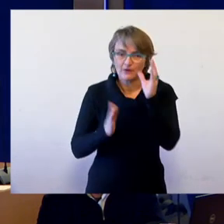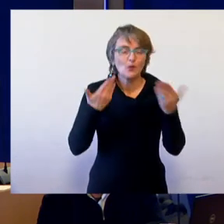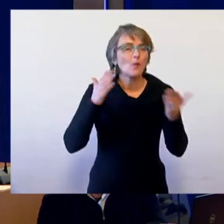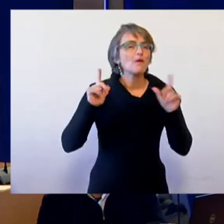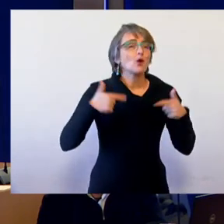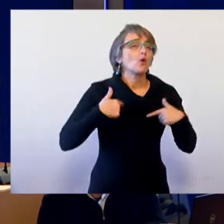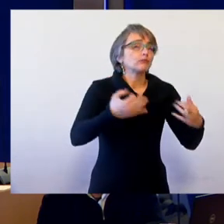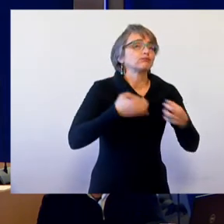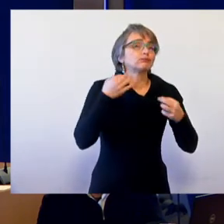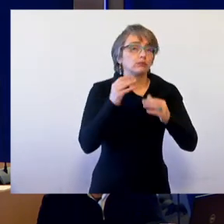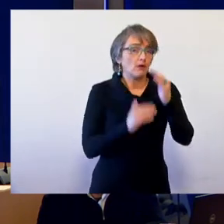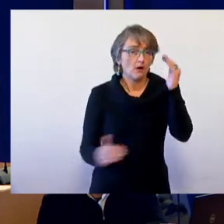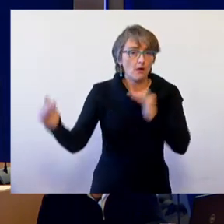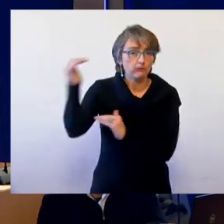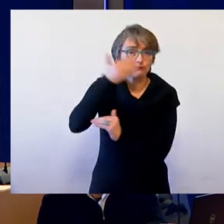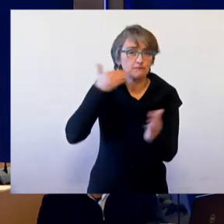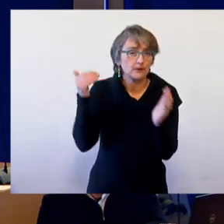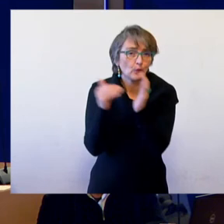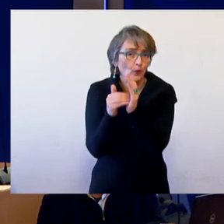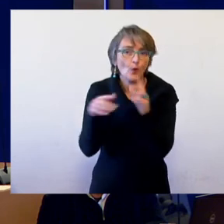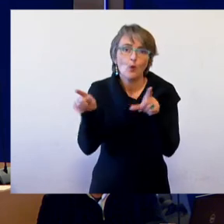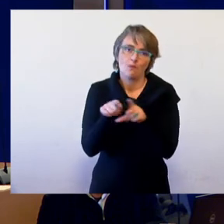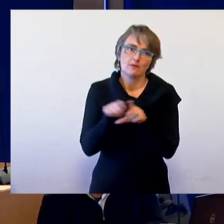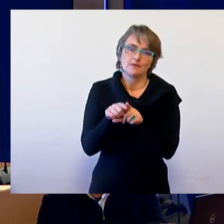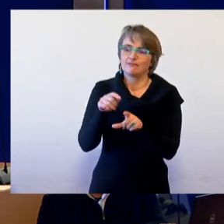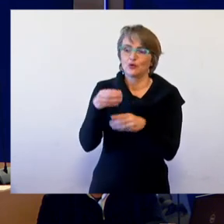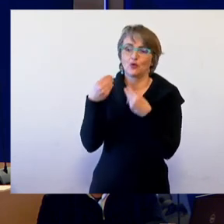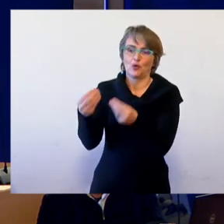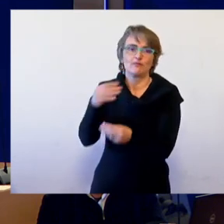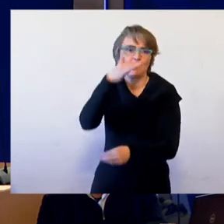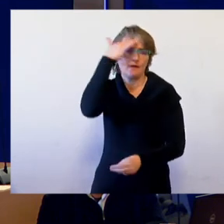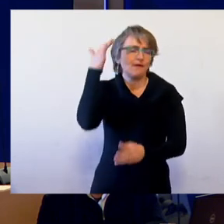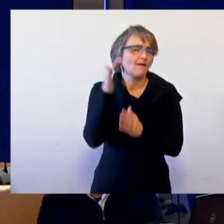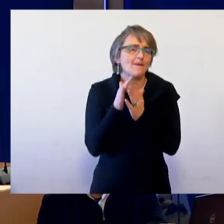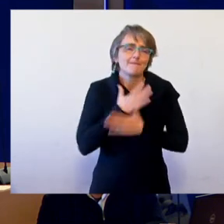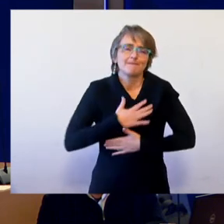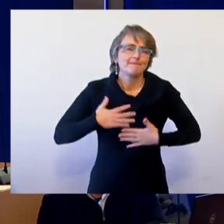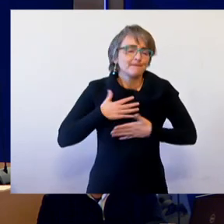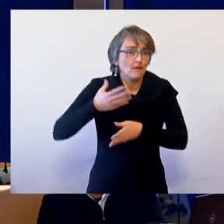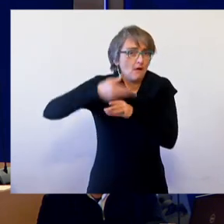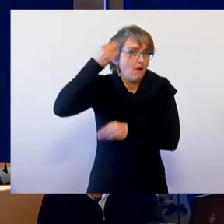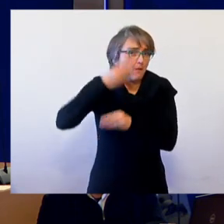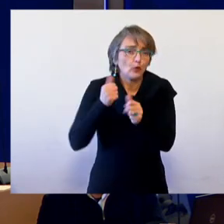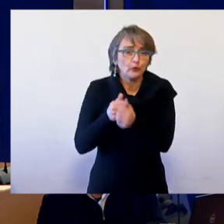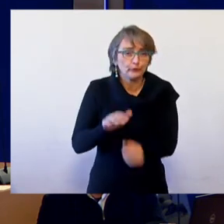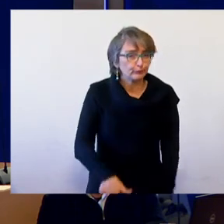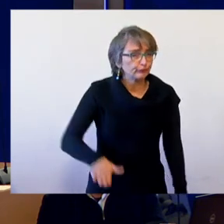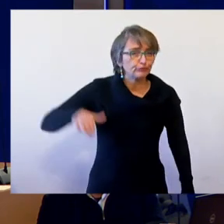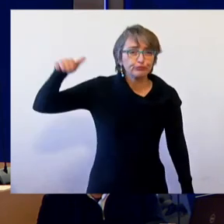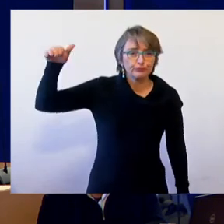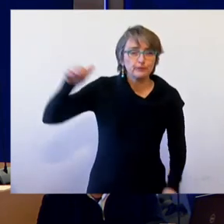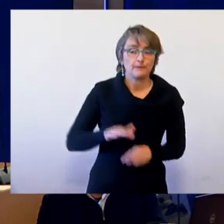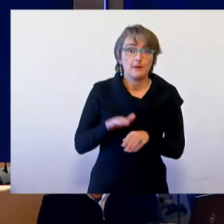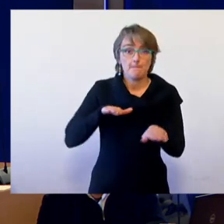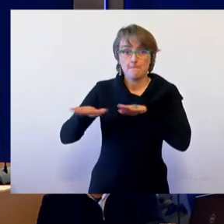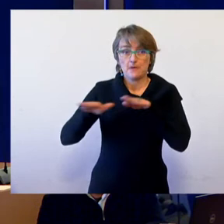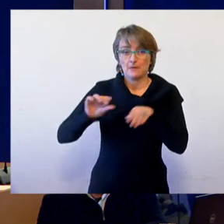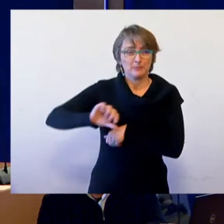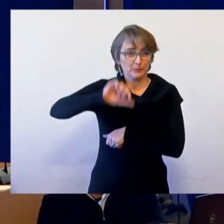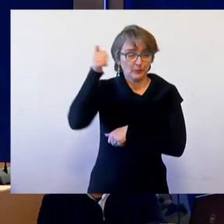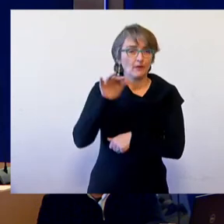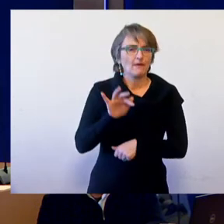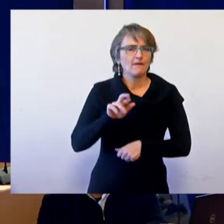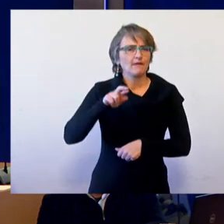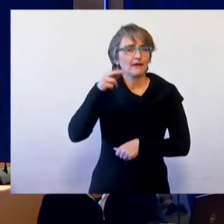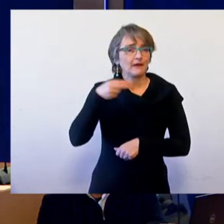dites classiques, mais également parviennent à susciter le plaisir d'apprendre à tous les niveaux. Ces méthodes, et notamment la pédagogie